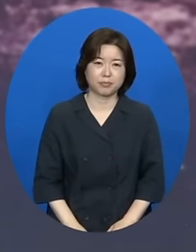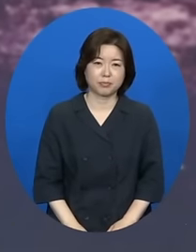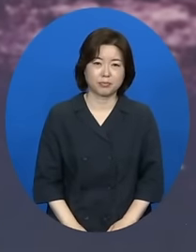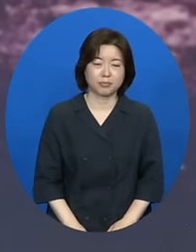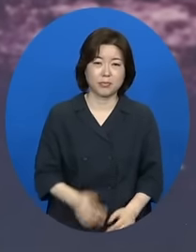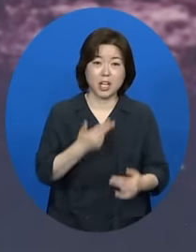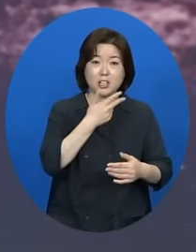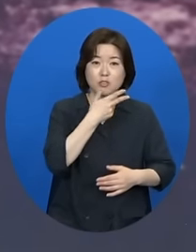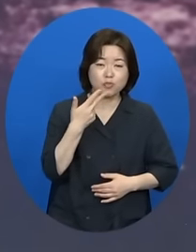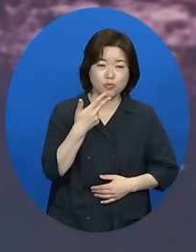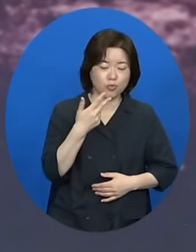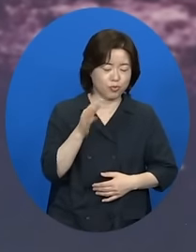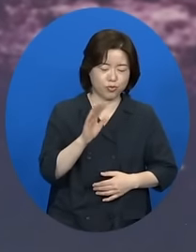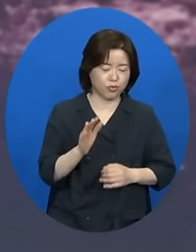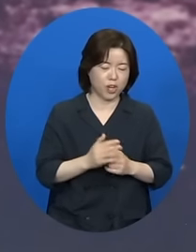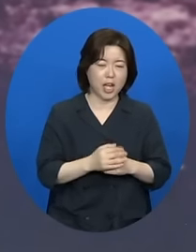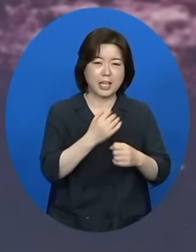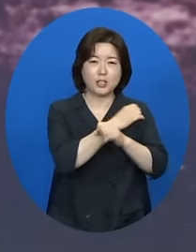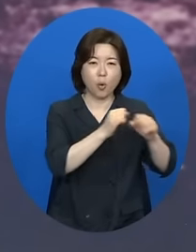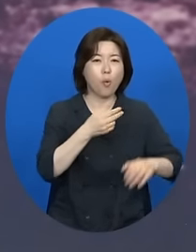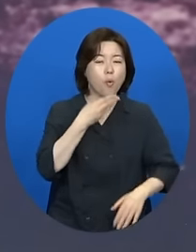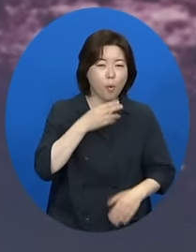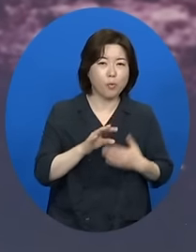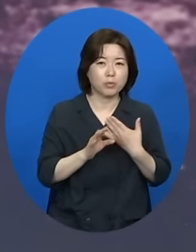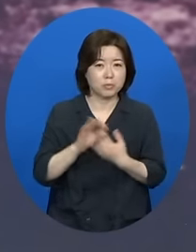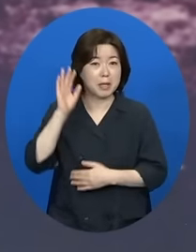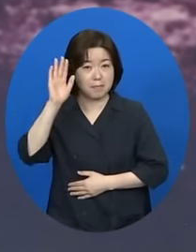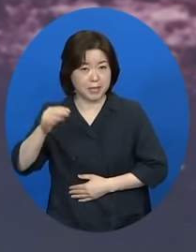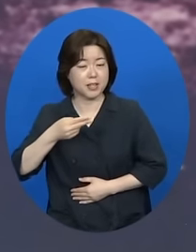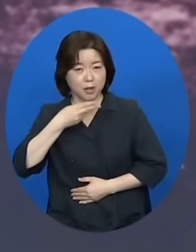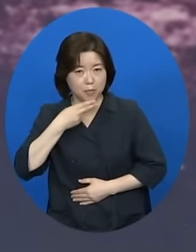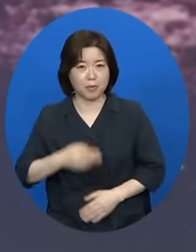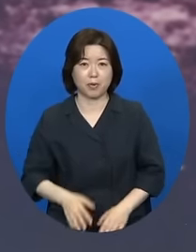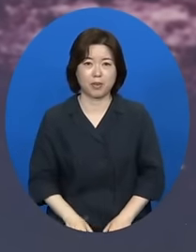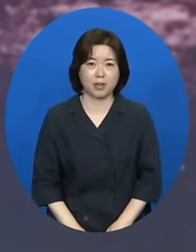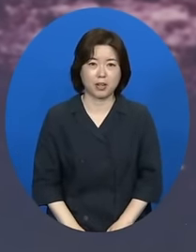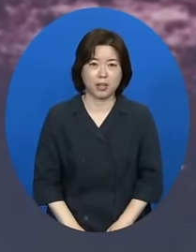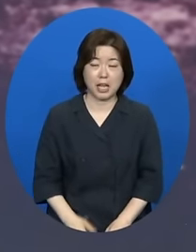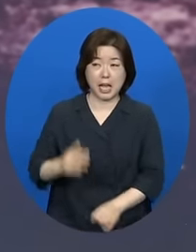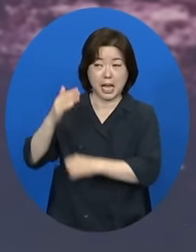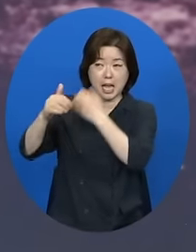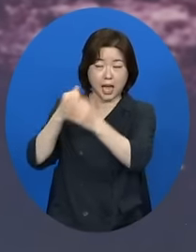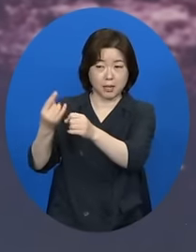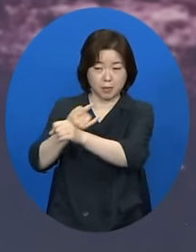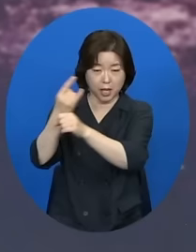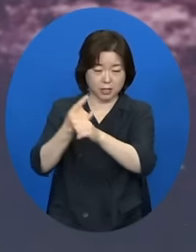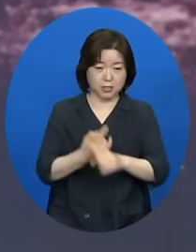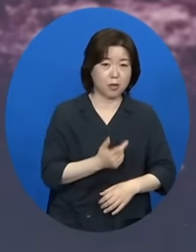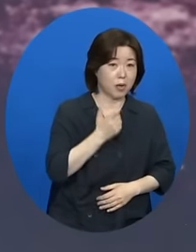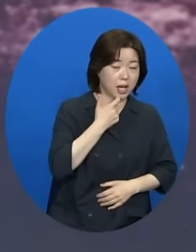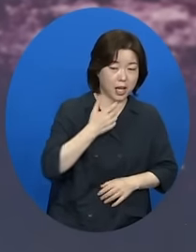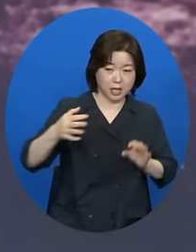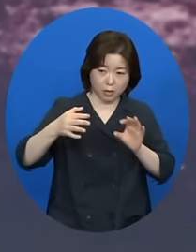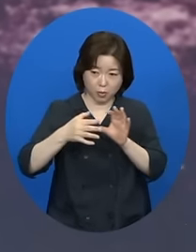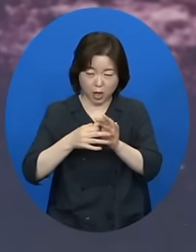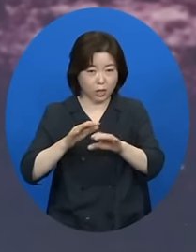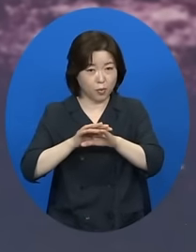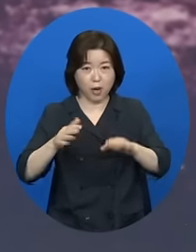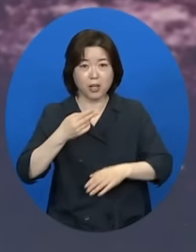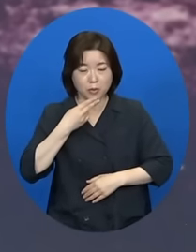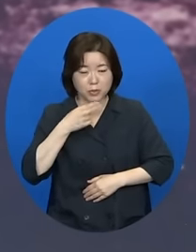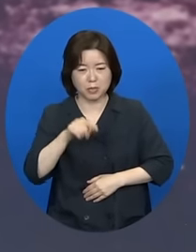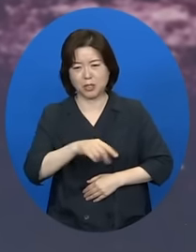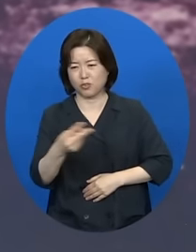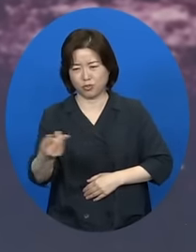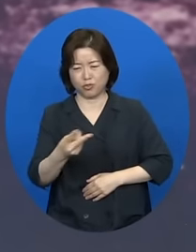미래가 없습니다. 자, 하나님은 에서와 야곱의 관계 서로 화해하지 않고 용서 없이는 이들에게 미래가 없다는